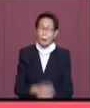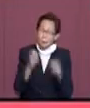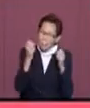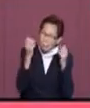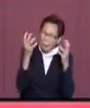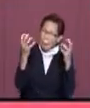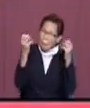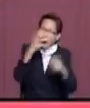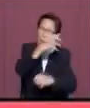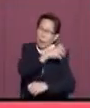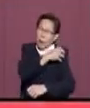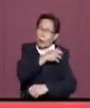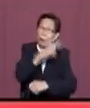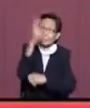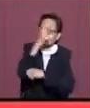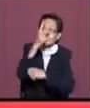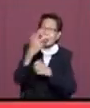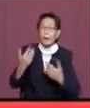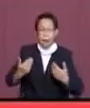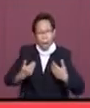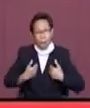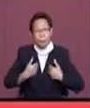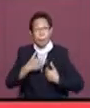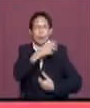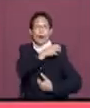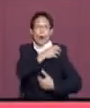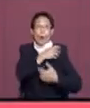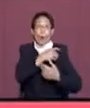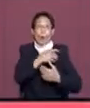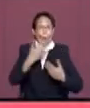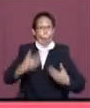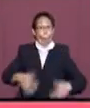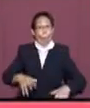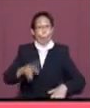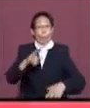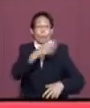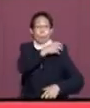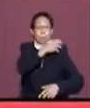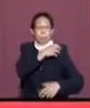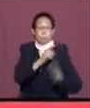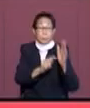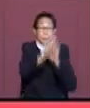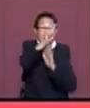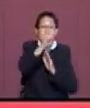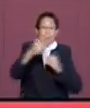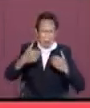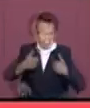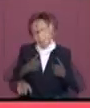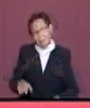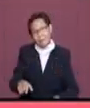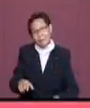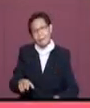Ramai pegawai tinggi kerajaan terdiri daripada wanita.